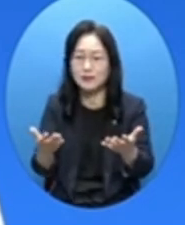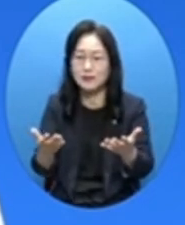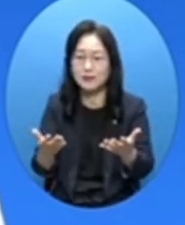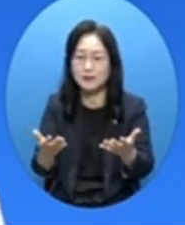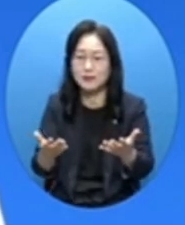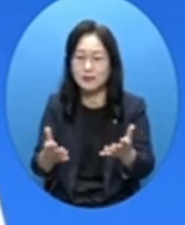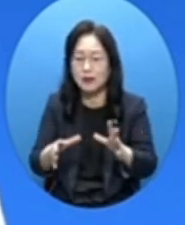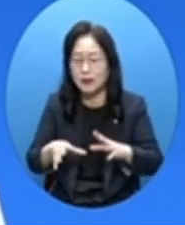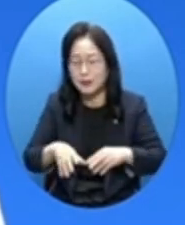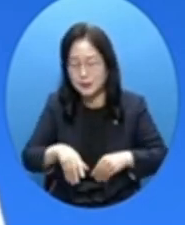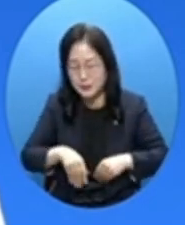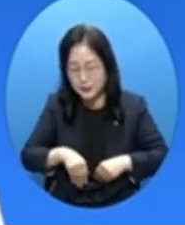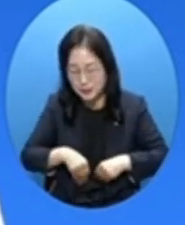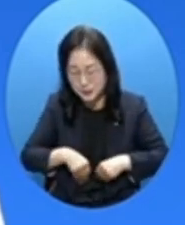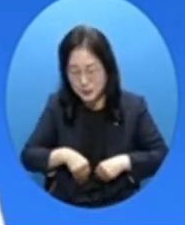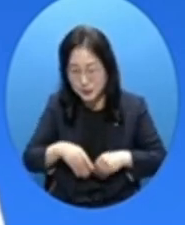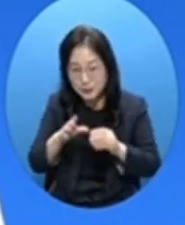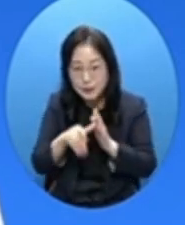배움의